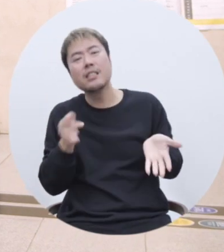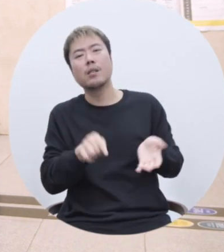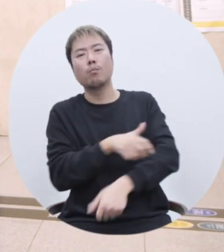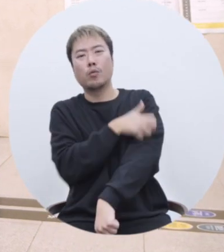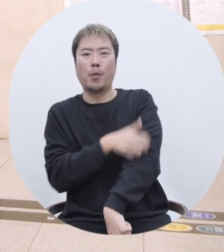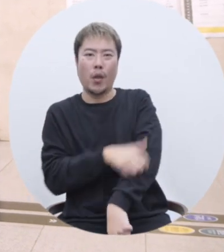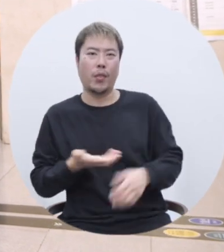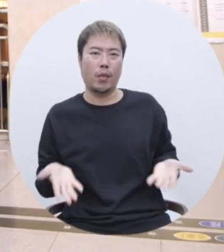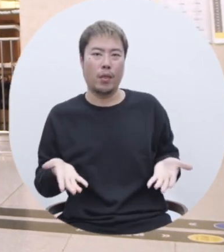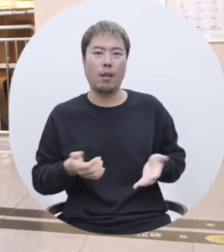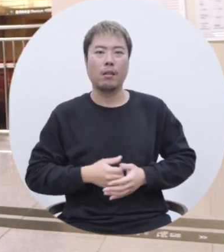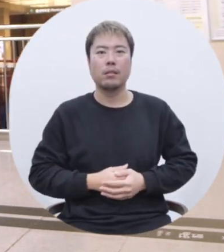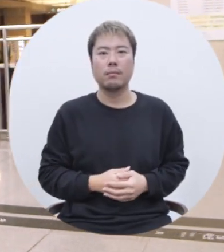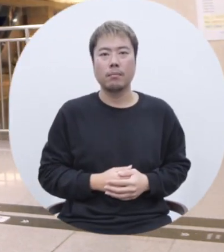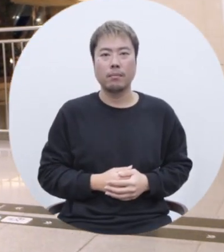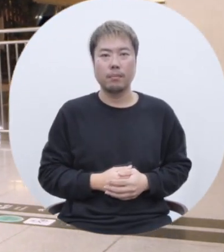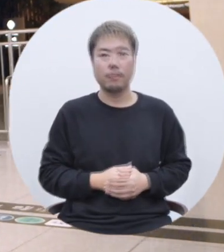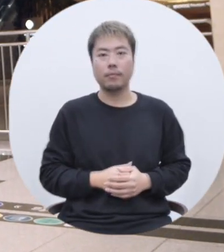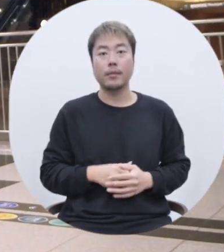그게 너무 불편한 거예요.